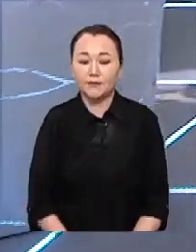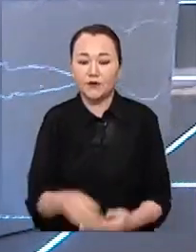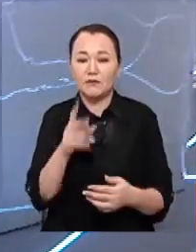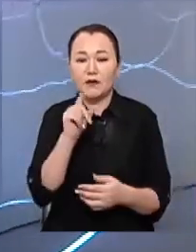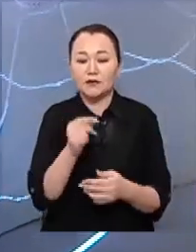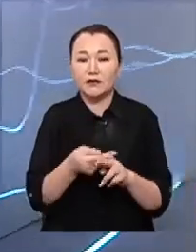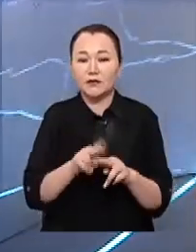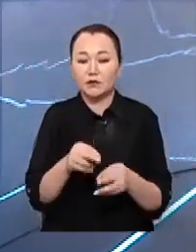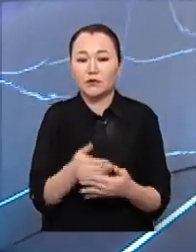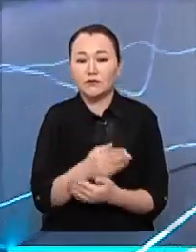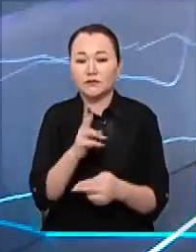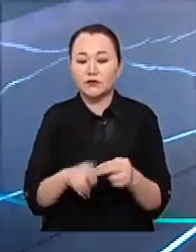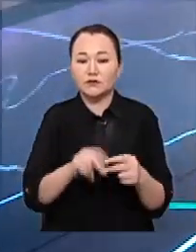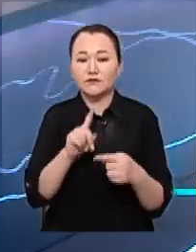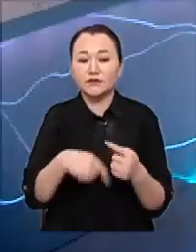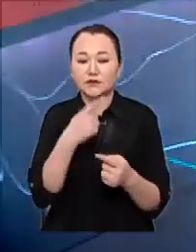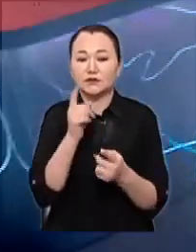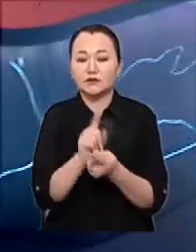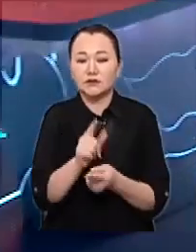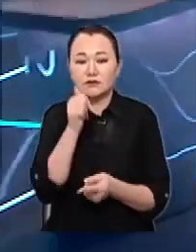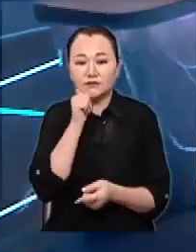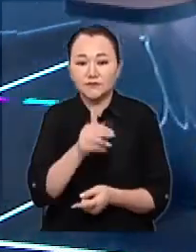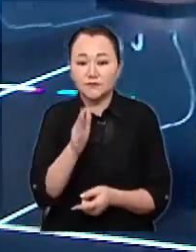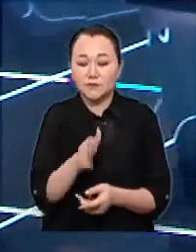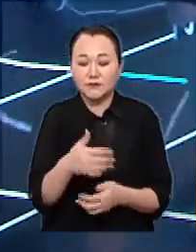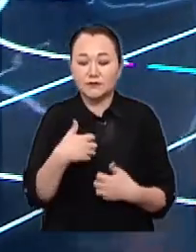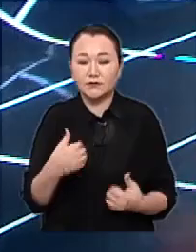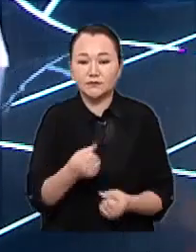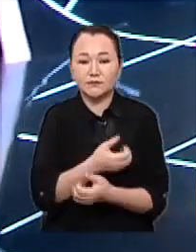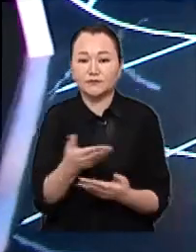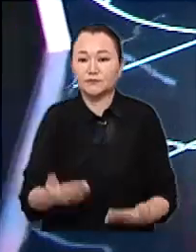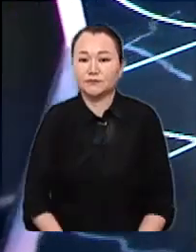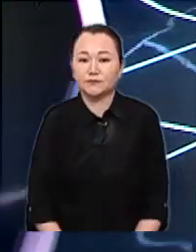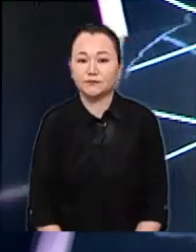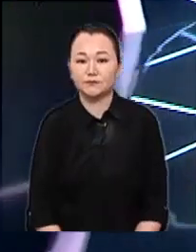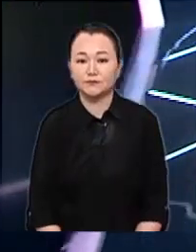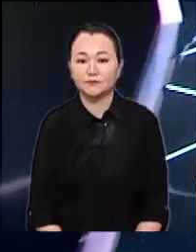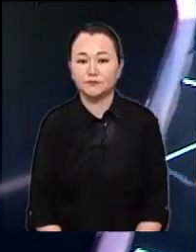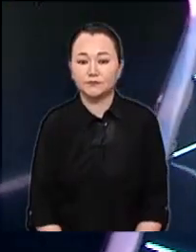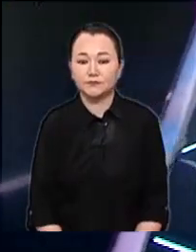Дүйсенбіге келіп түскен ақпараттар осындай. Біз өздеріңізбен ертеңге дейін қоштасамыз. Аман сау болыңыздар.